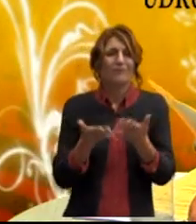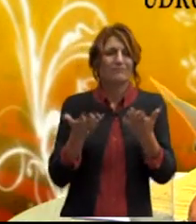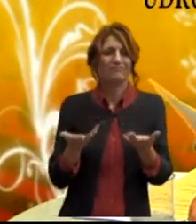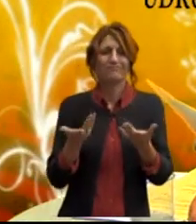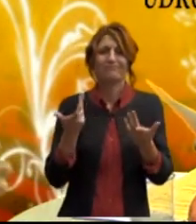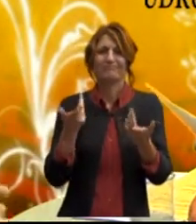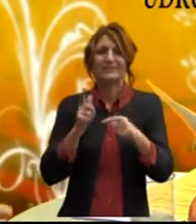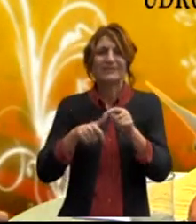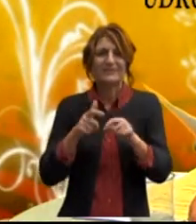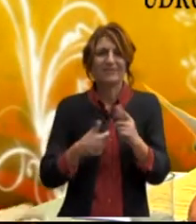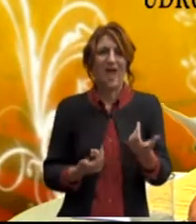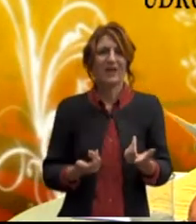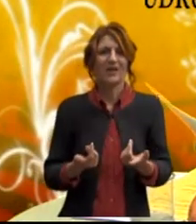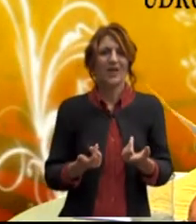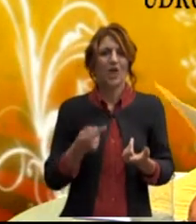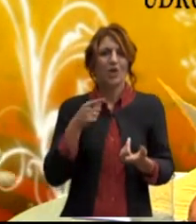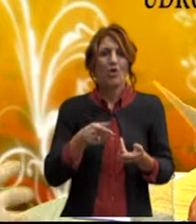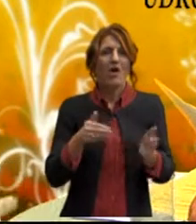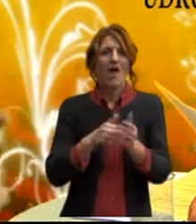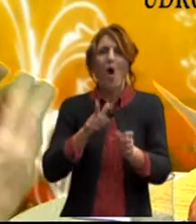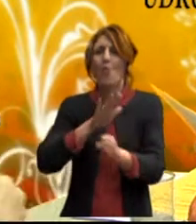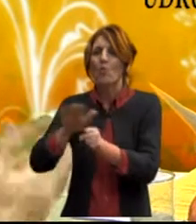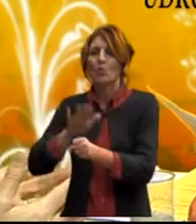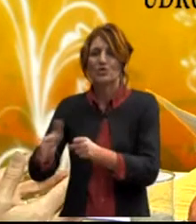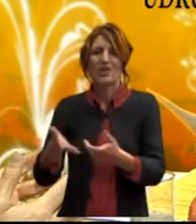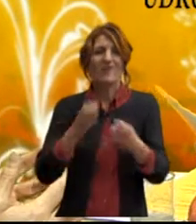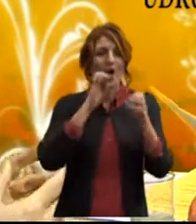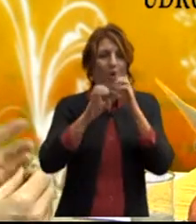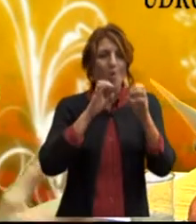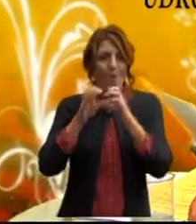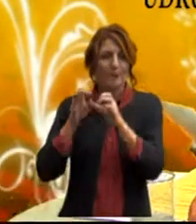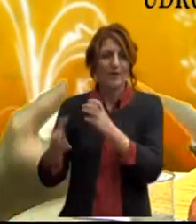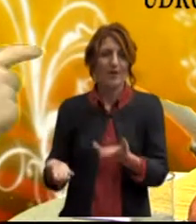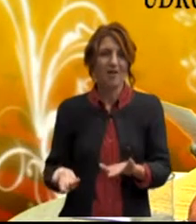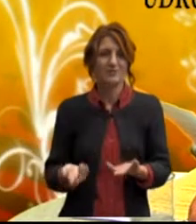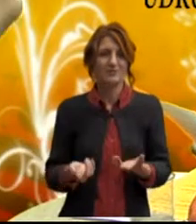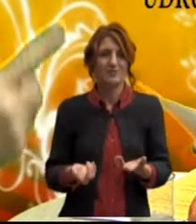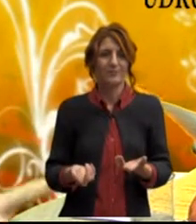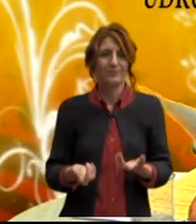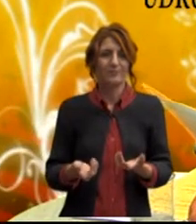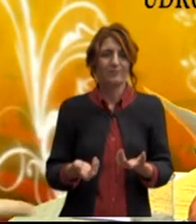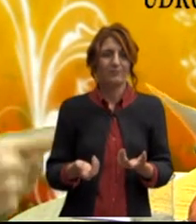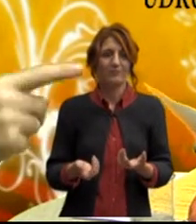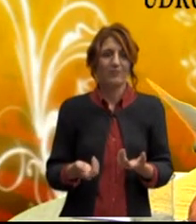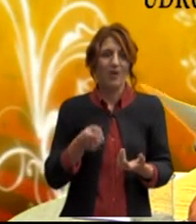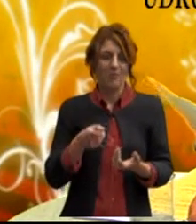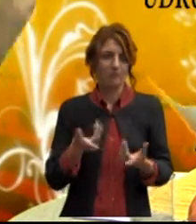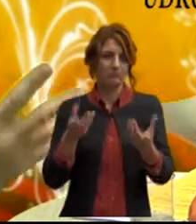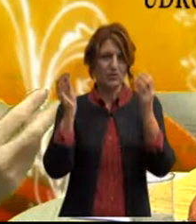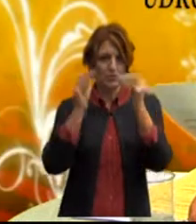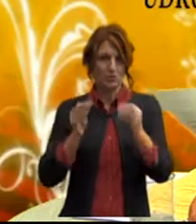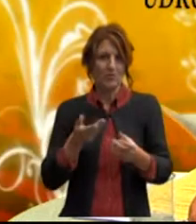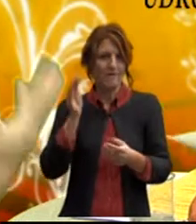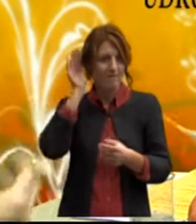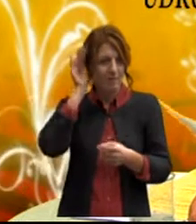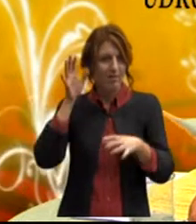različitih čimbenika zapravo koji narušavaju komunikaciju među ljudima. Dakle, od toga da strukture